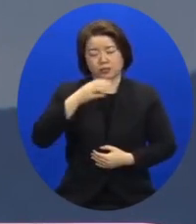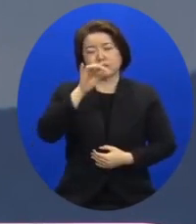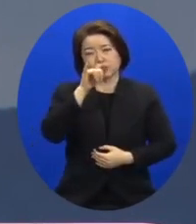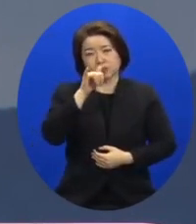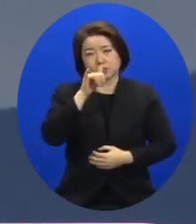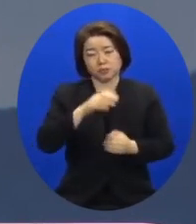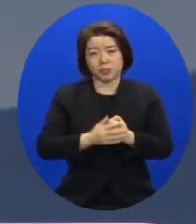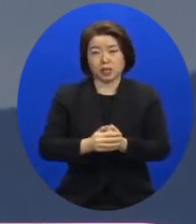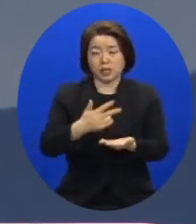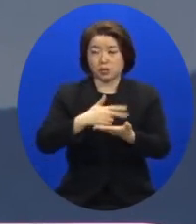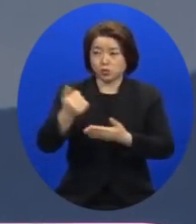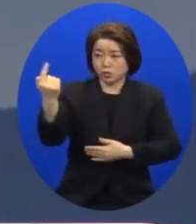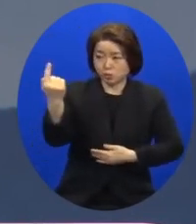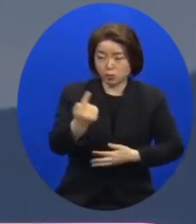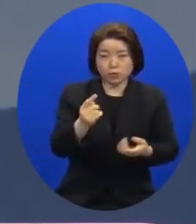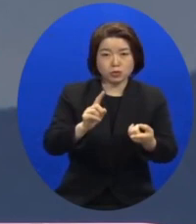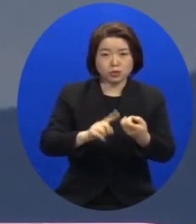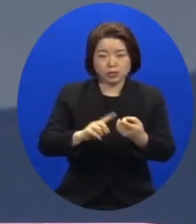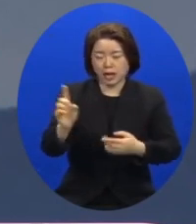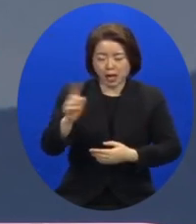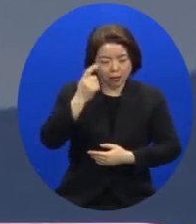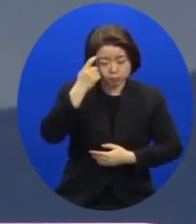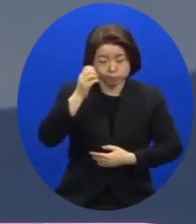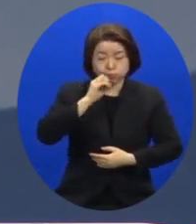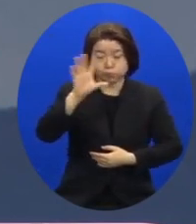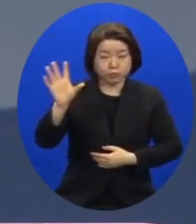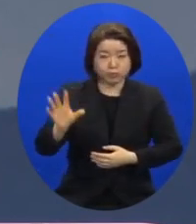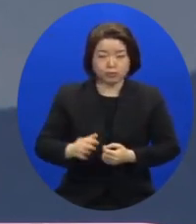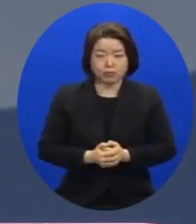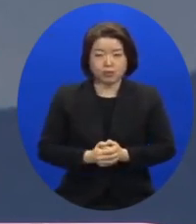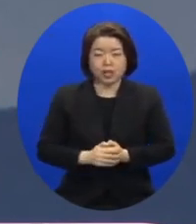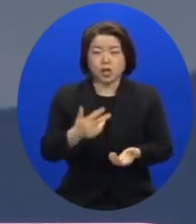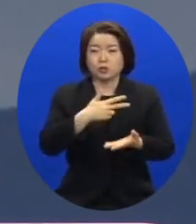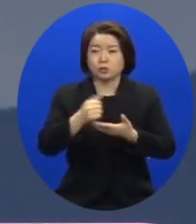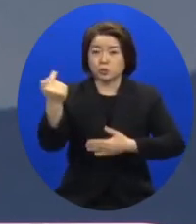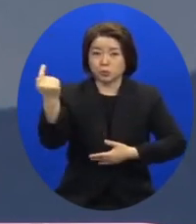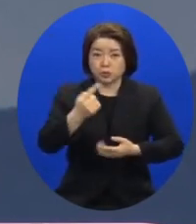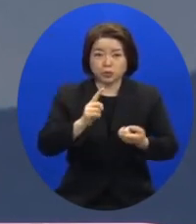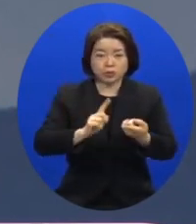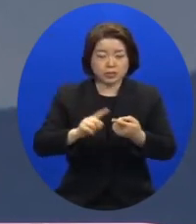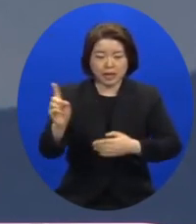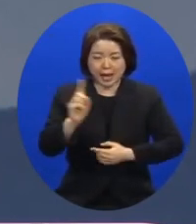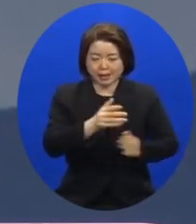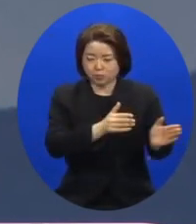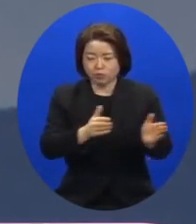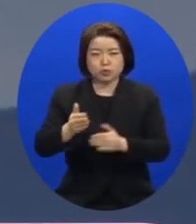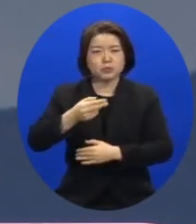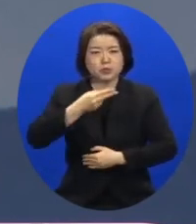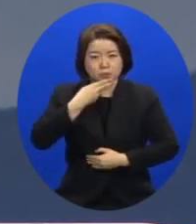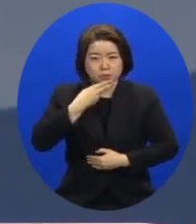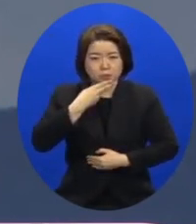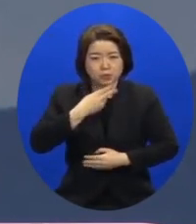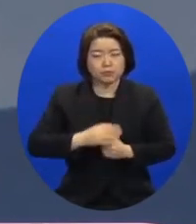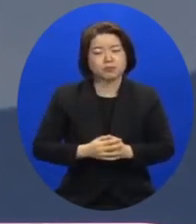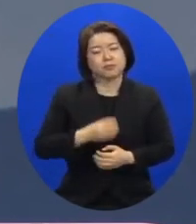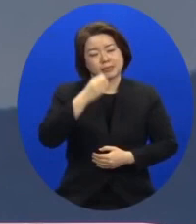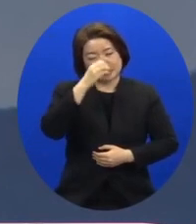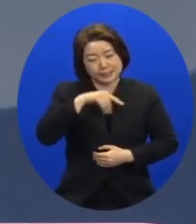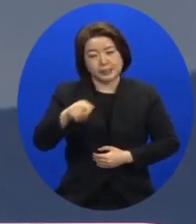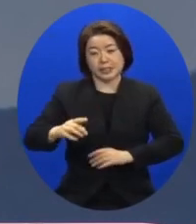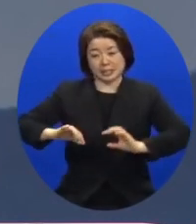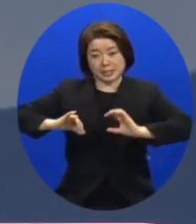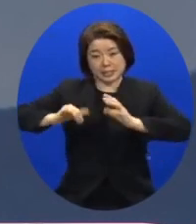주님이 오실 것에 대해서는 아무 생각 5 주님이 오실 것에 대해서는 아무 준비 없이 그저 이 세상에